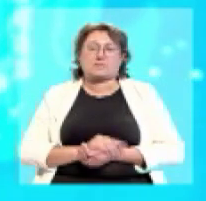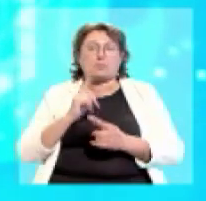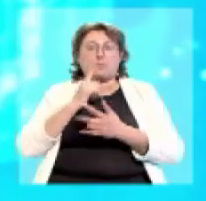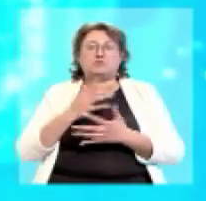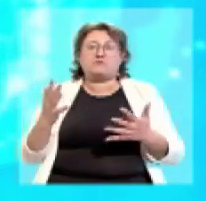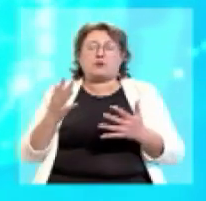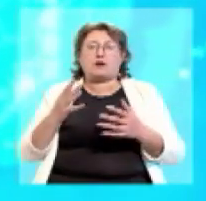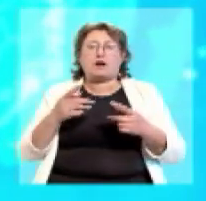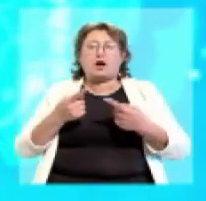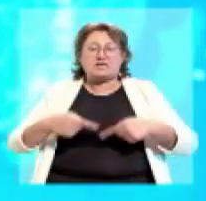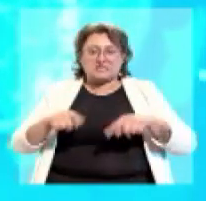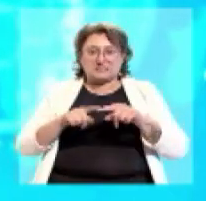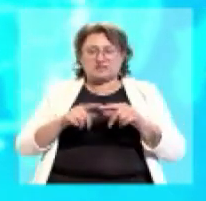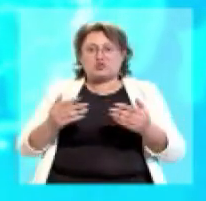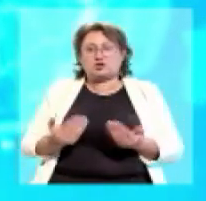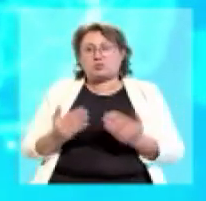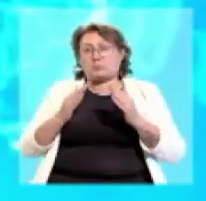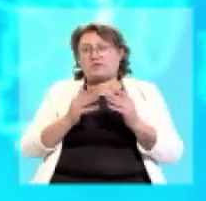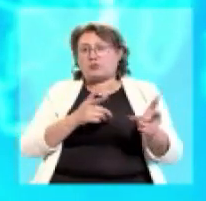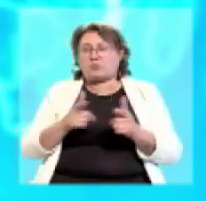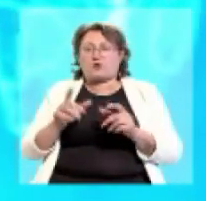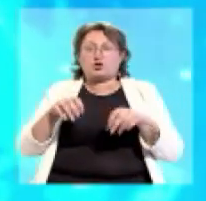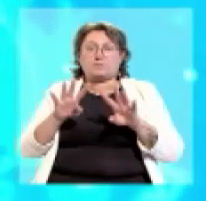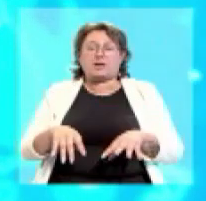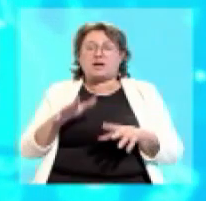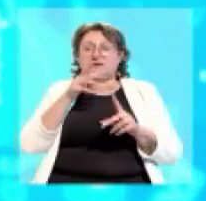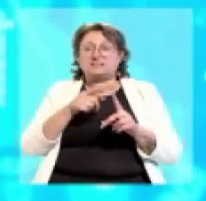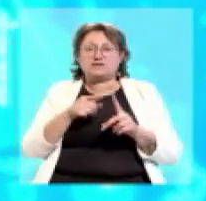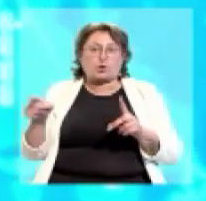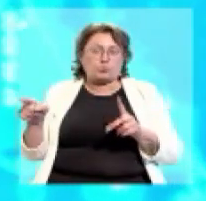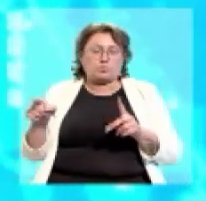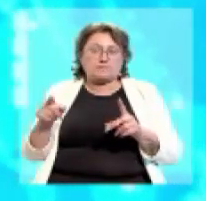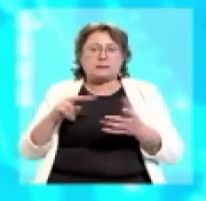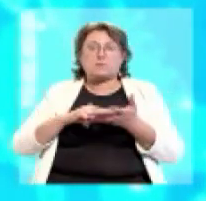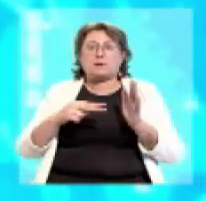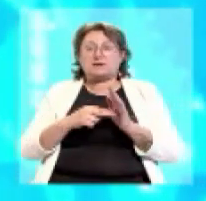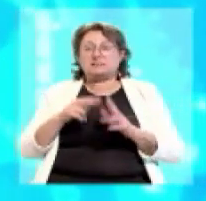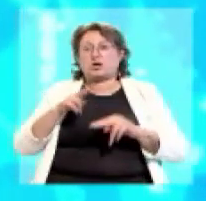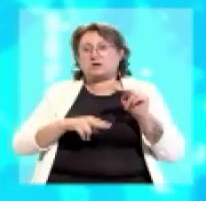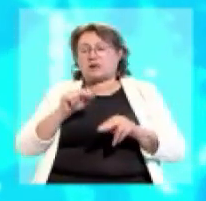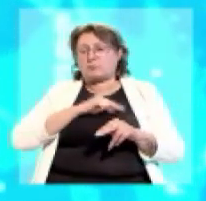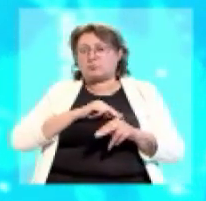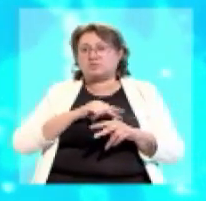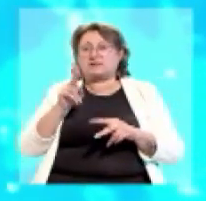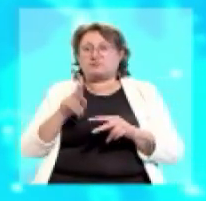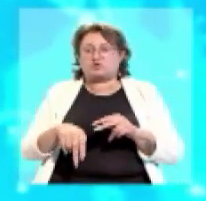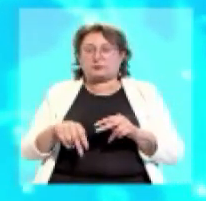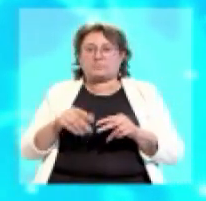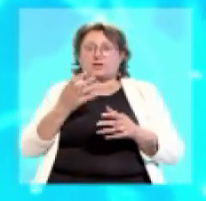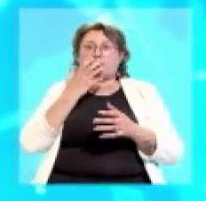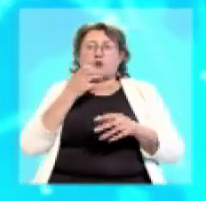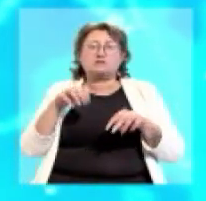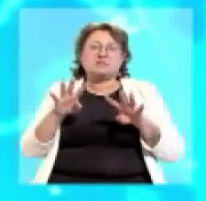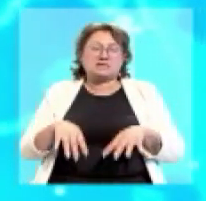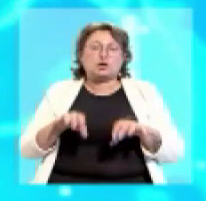Большинство коммунальных учреждений и жилых домов готовы к отопительному сезону. Запланированные строительные работы завершены. Тепловые